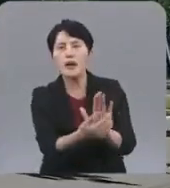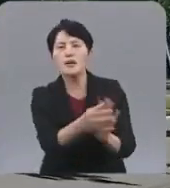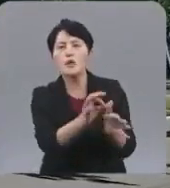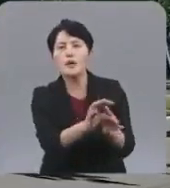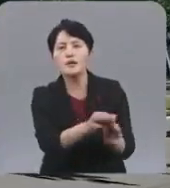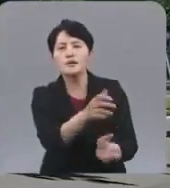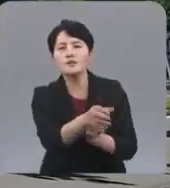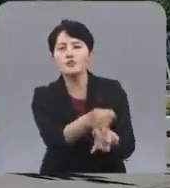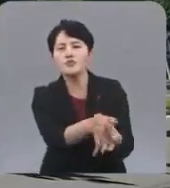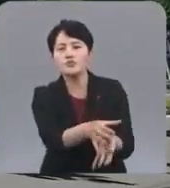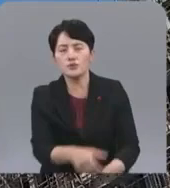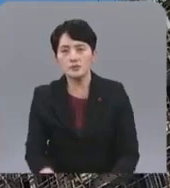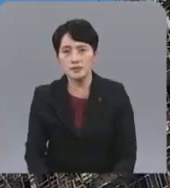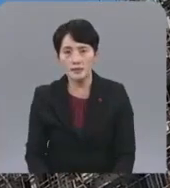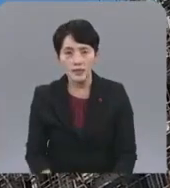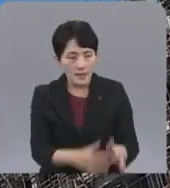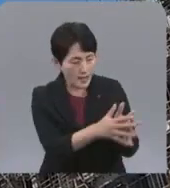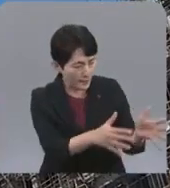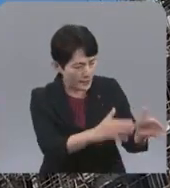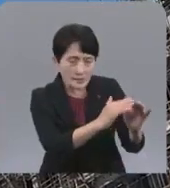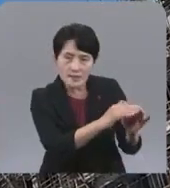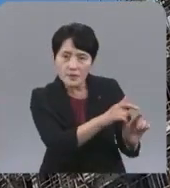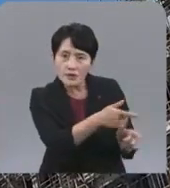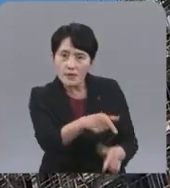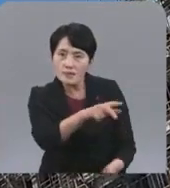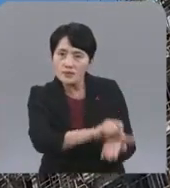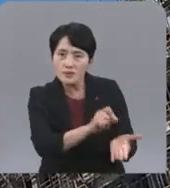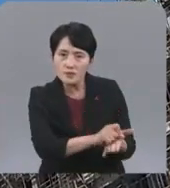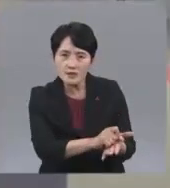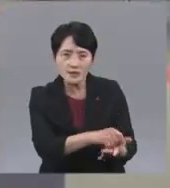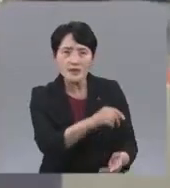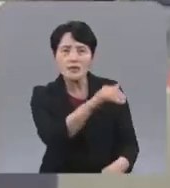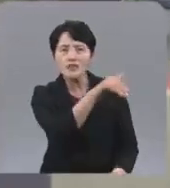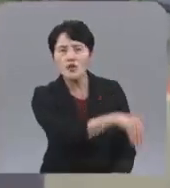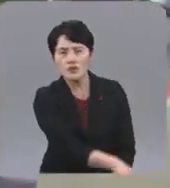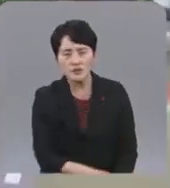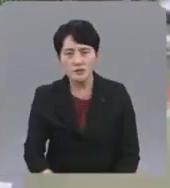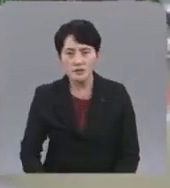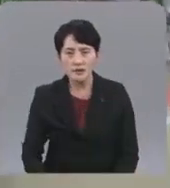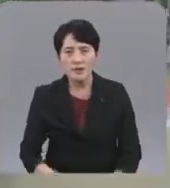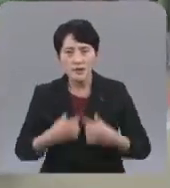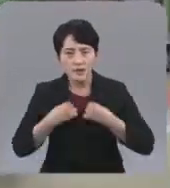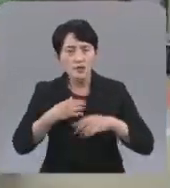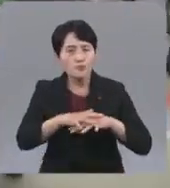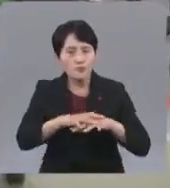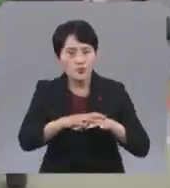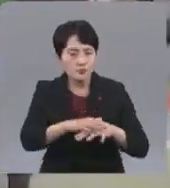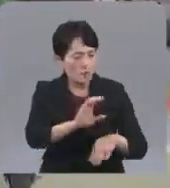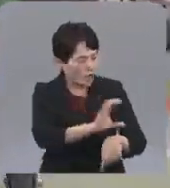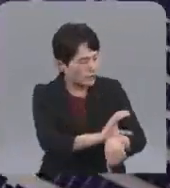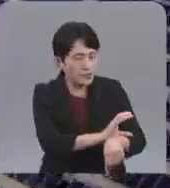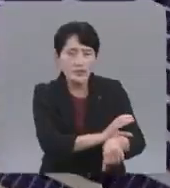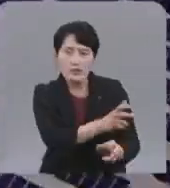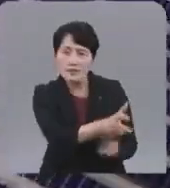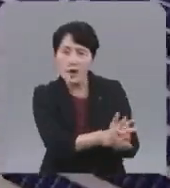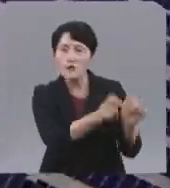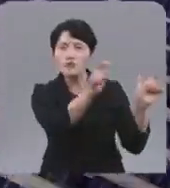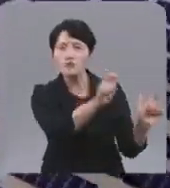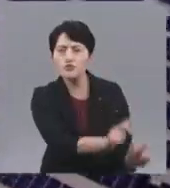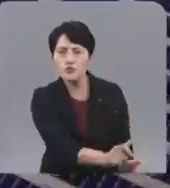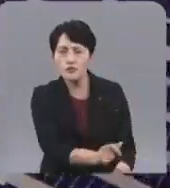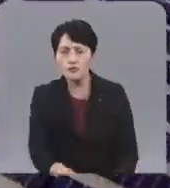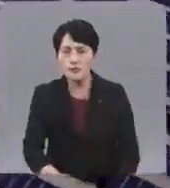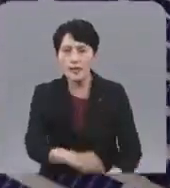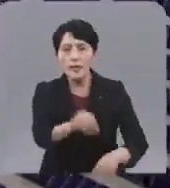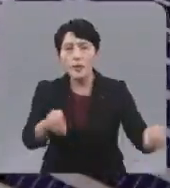jusque-l par conséquent d'autres industries notamment le textile le vêtement et l'informatique se sont rétrécis en revanche de nouveaux